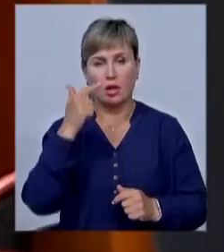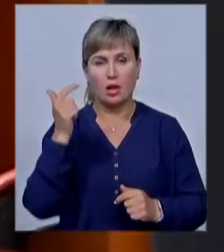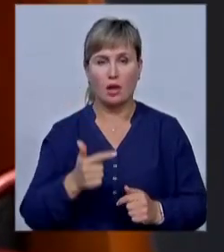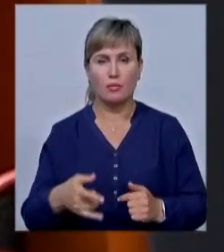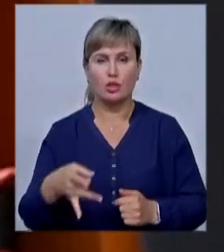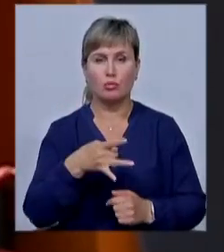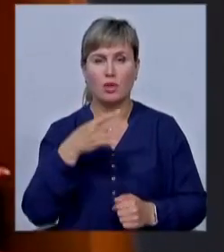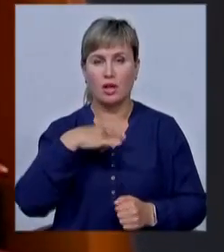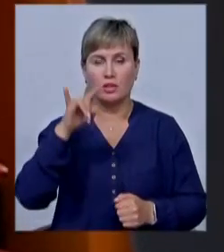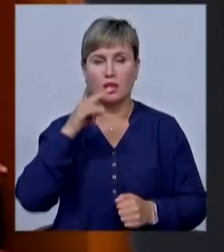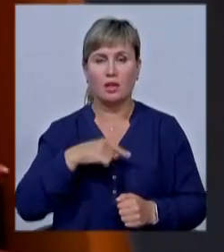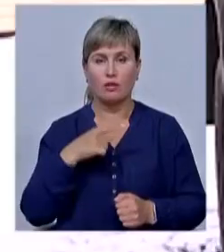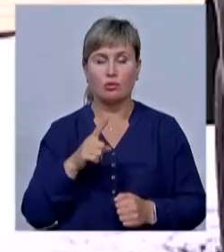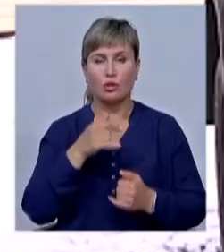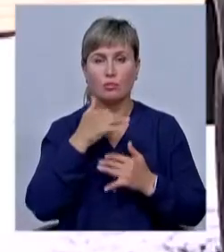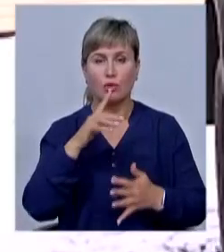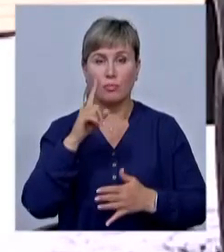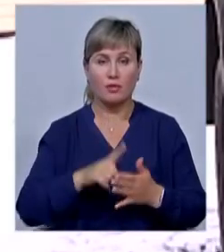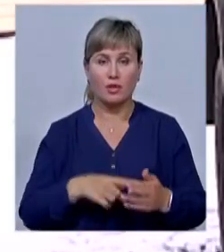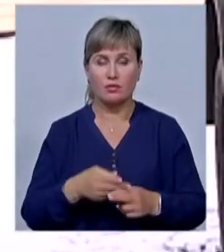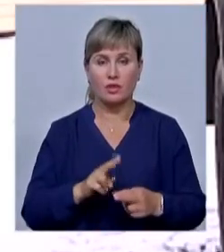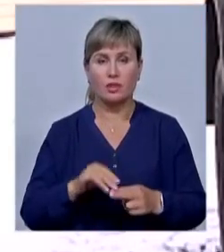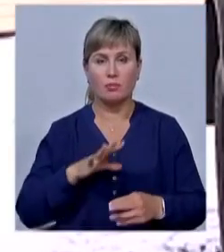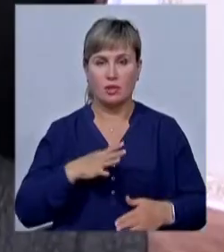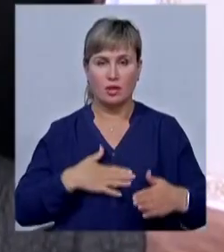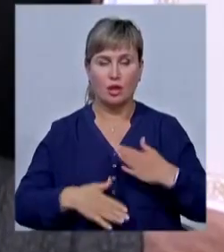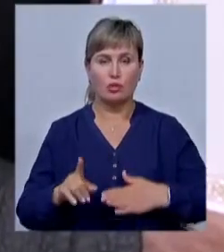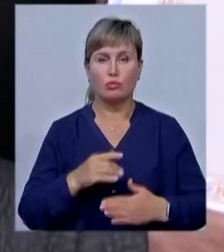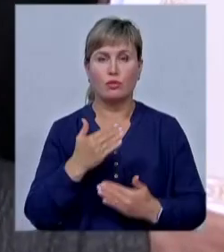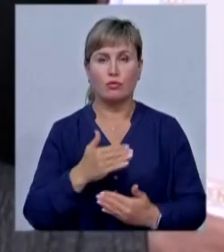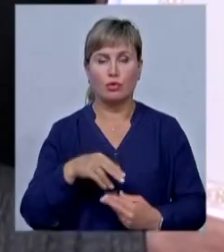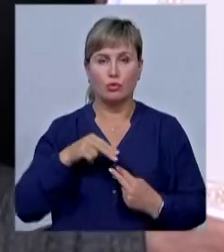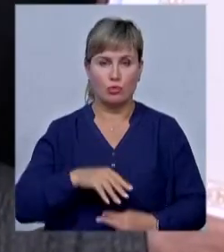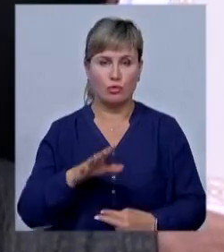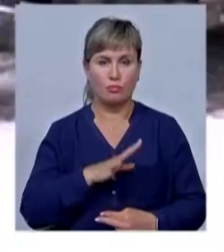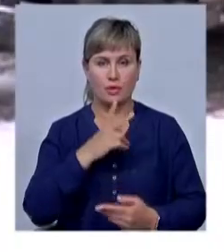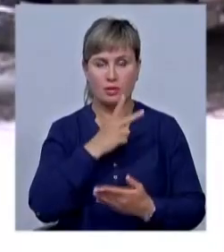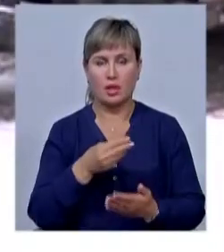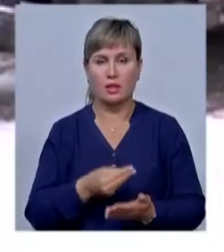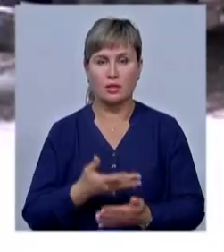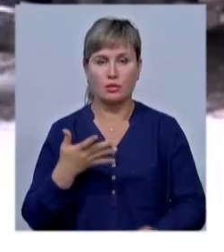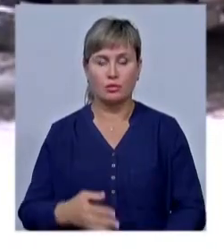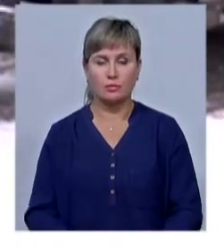Республики Казахстан. Говорит, что не мог поверить в это и был рад, что его многолетний труд был оценен.